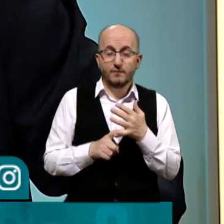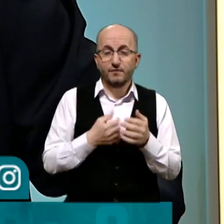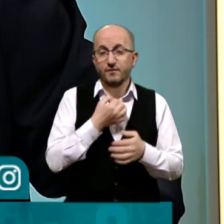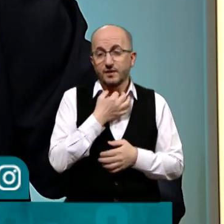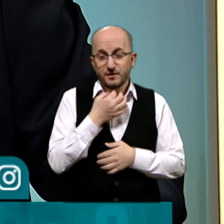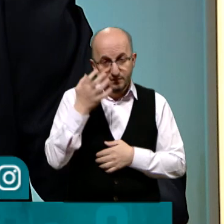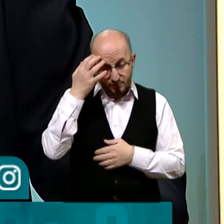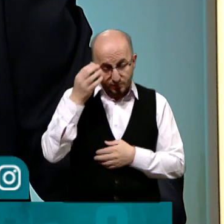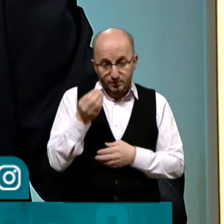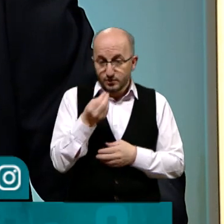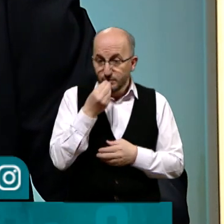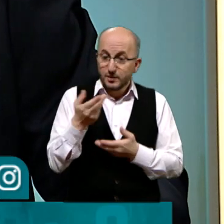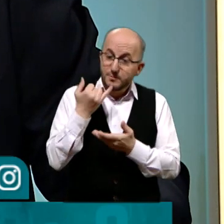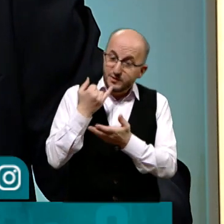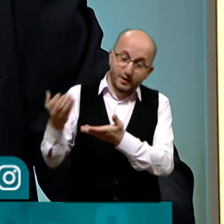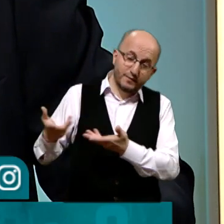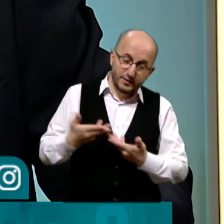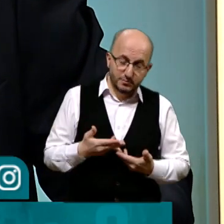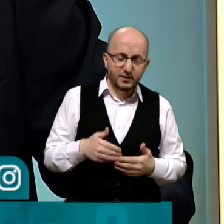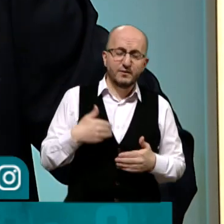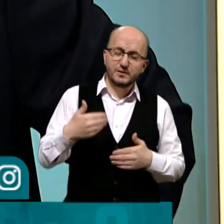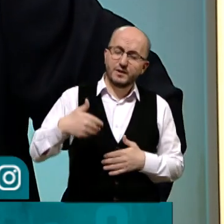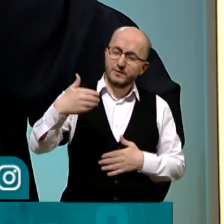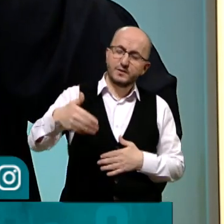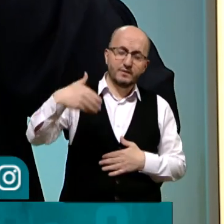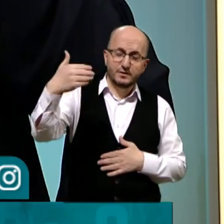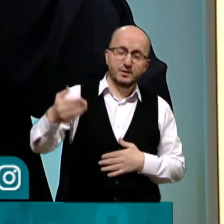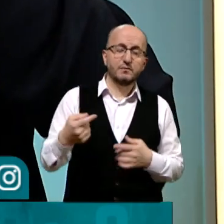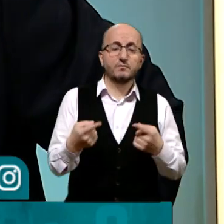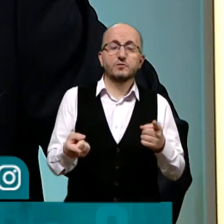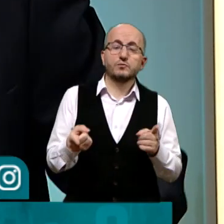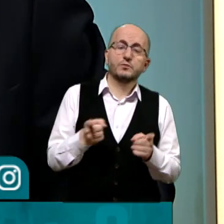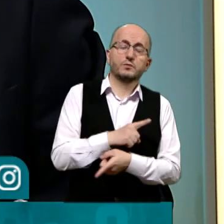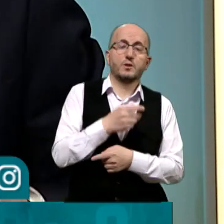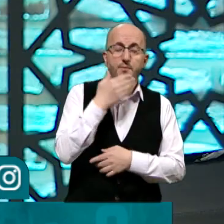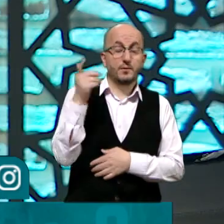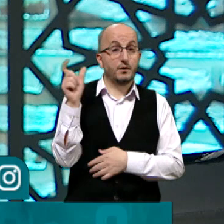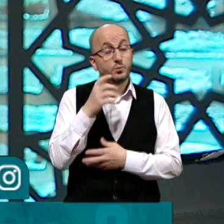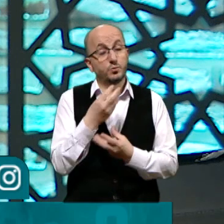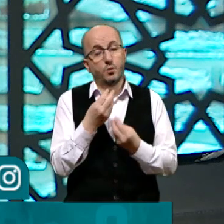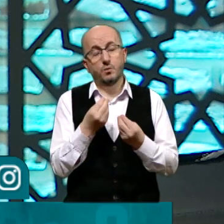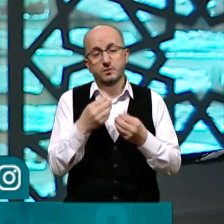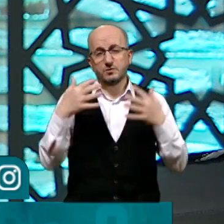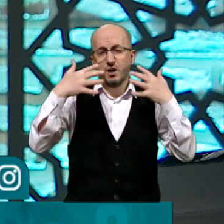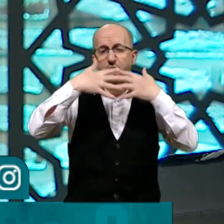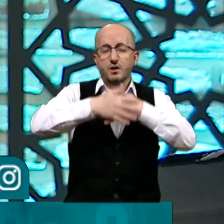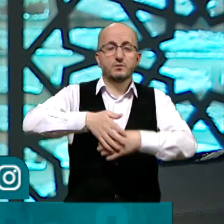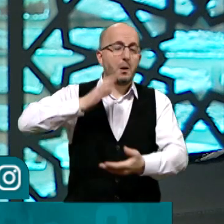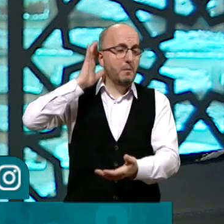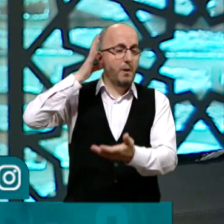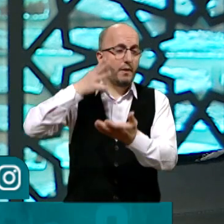fakir fukarayı sofranızda ağırlamak tır vesaire vs İhya çeşitleri Ramazan çok yönlü geceleri ise